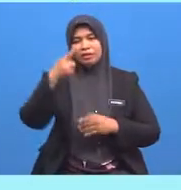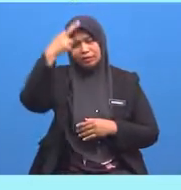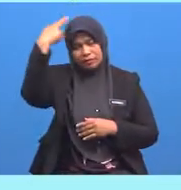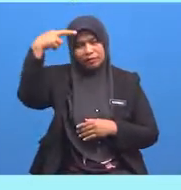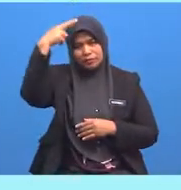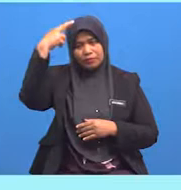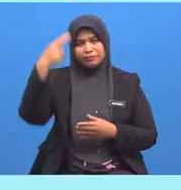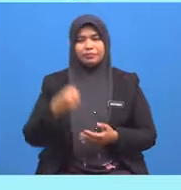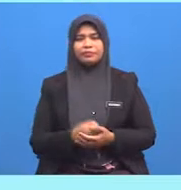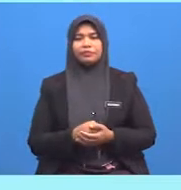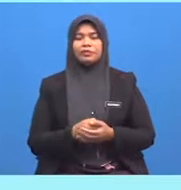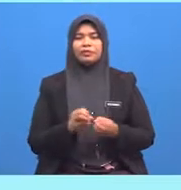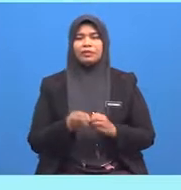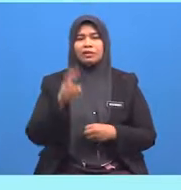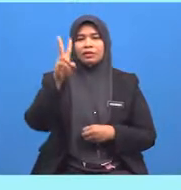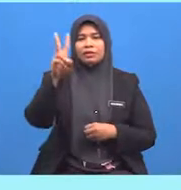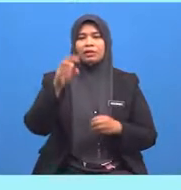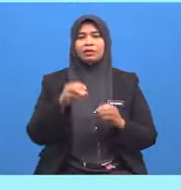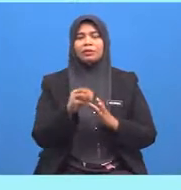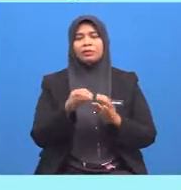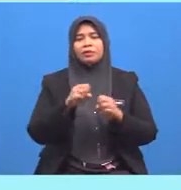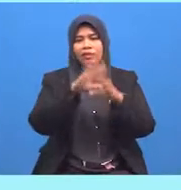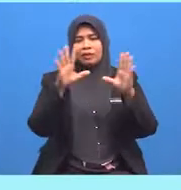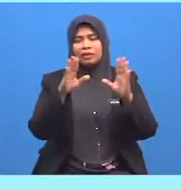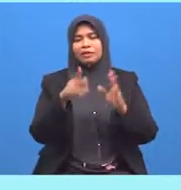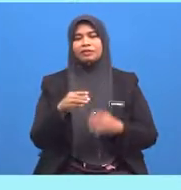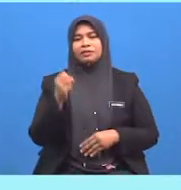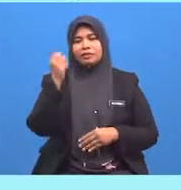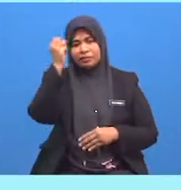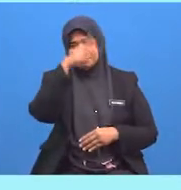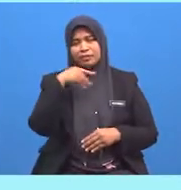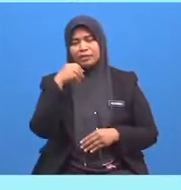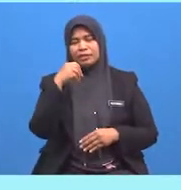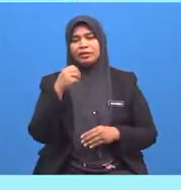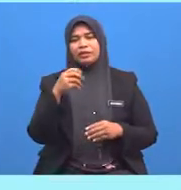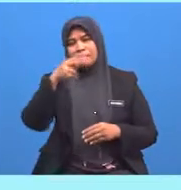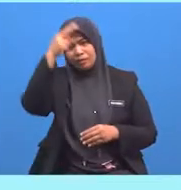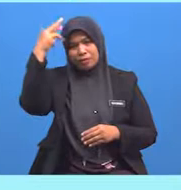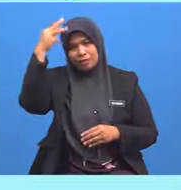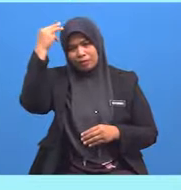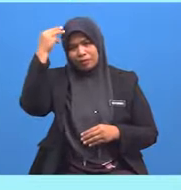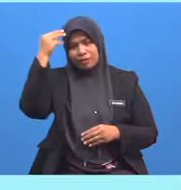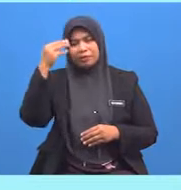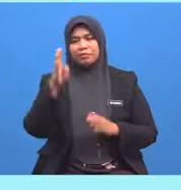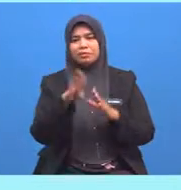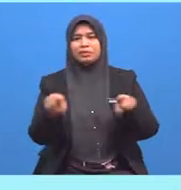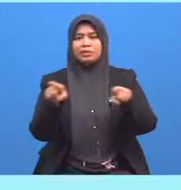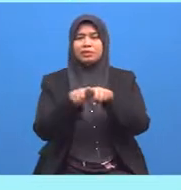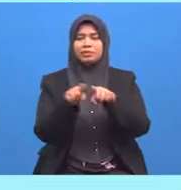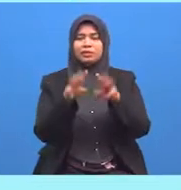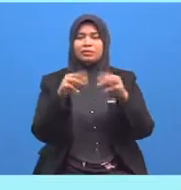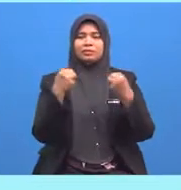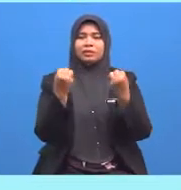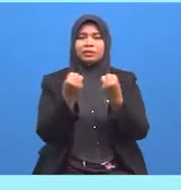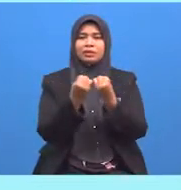kedua menerangkan kepribadian Nabi Muhammad shallallahu alaihi wasallam bersama